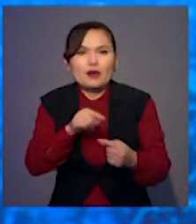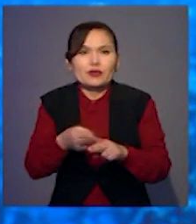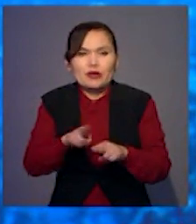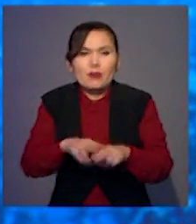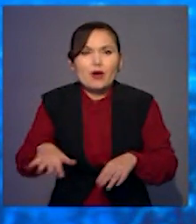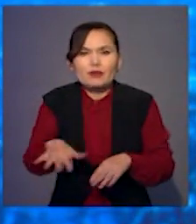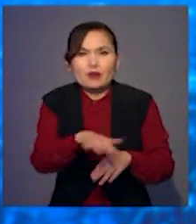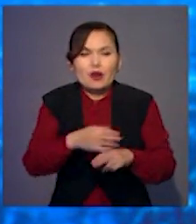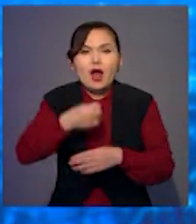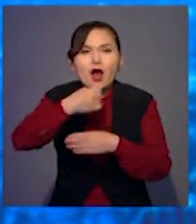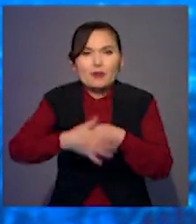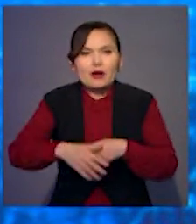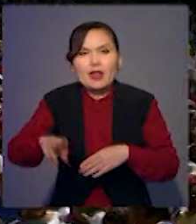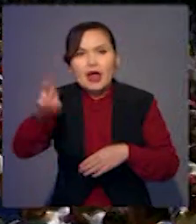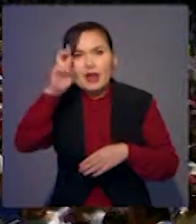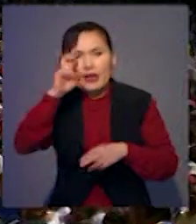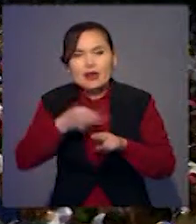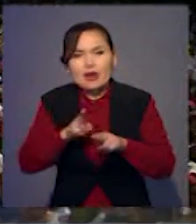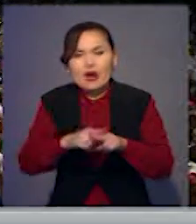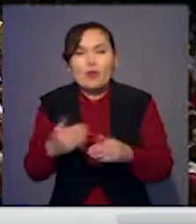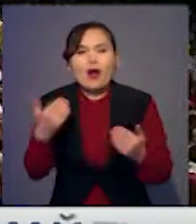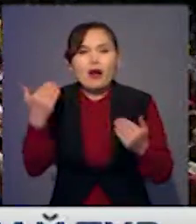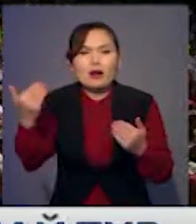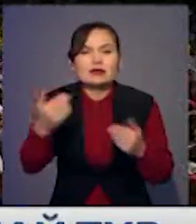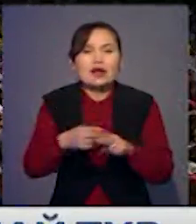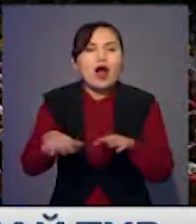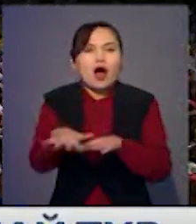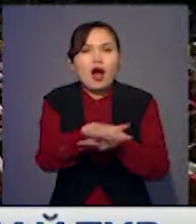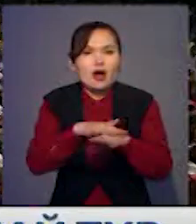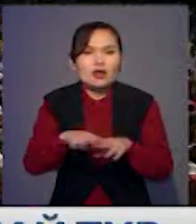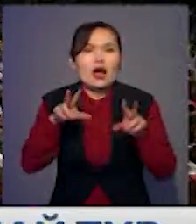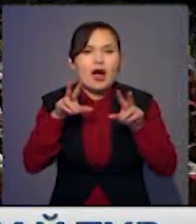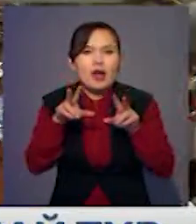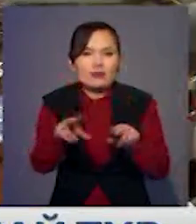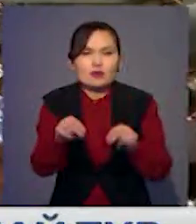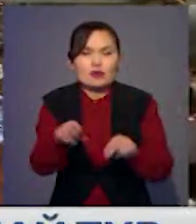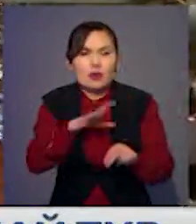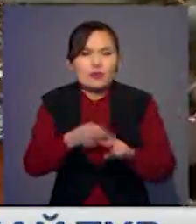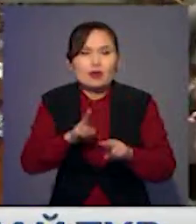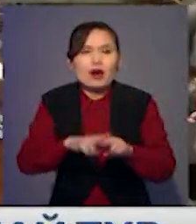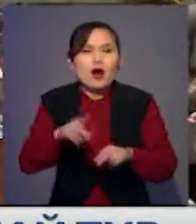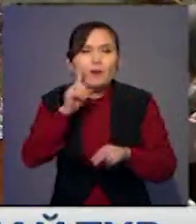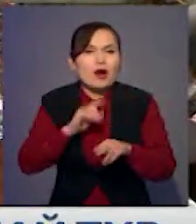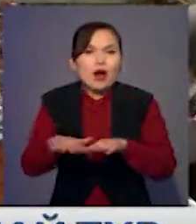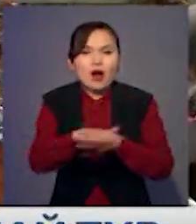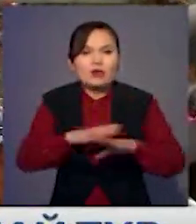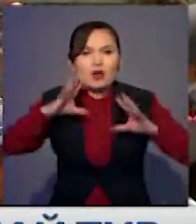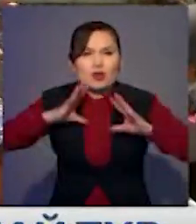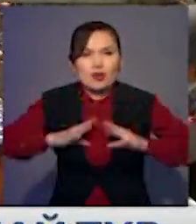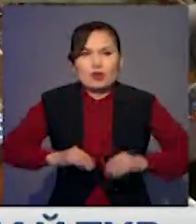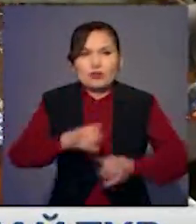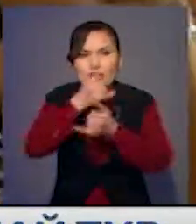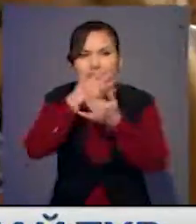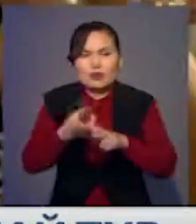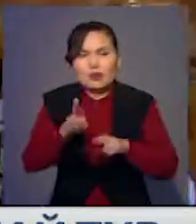келіп жеткен Мадуро елдің тыныштығы үшін барын салатынын жеткізді. Венесуэла мен шекаралас Колумбияның Кукутаға қаласында да наразылық